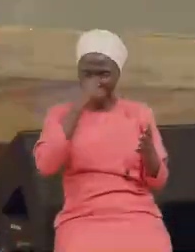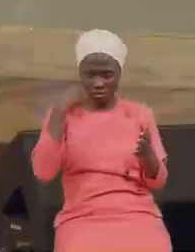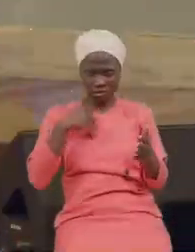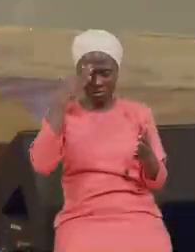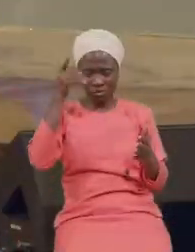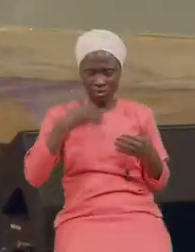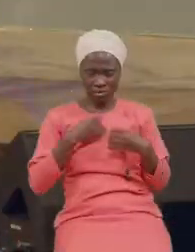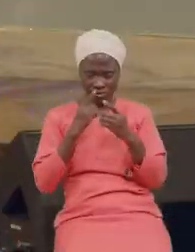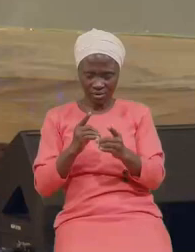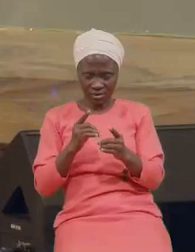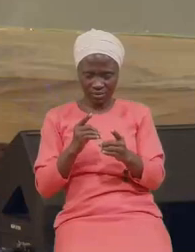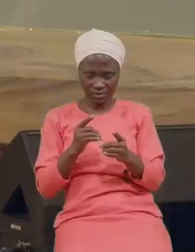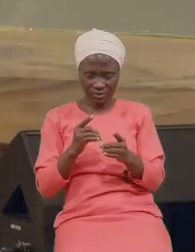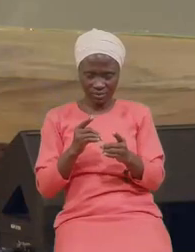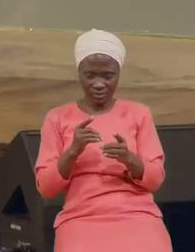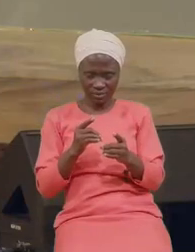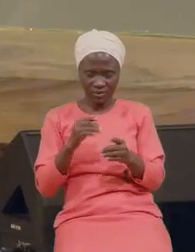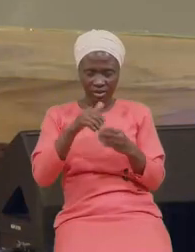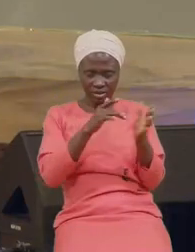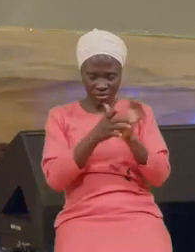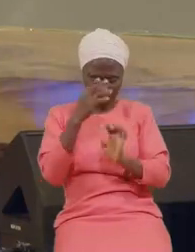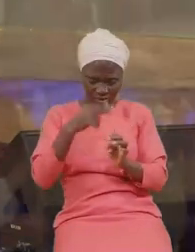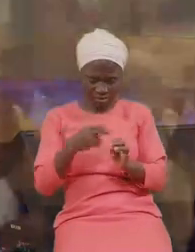au nom de Jésus nous